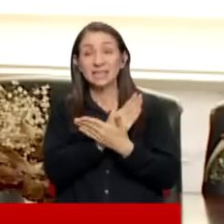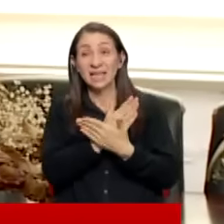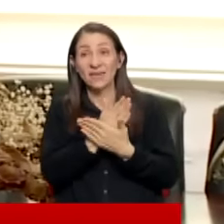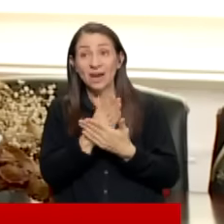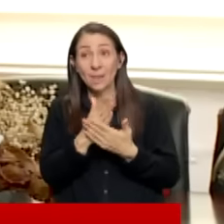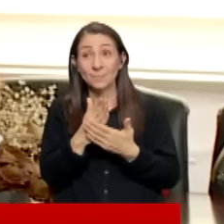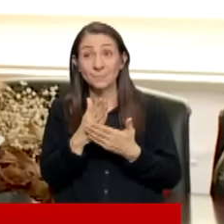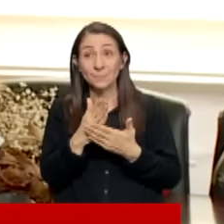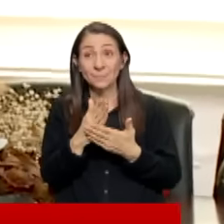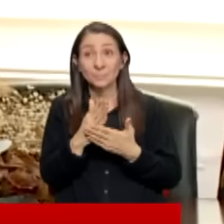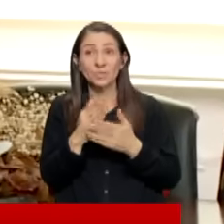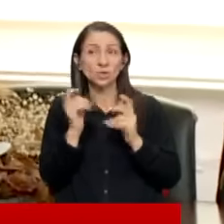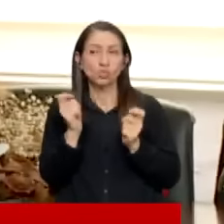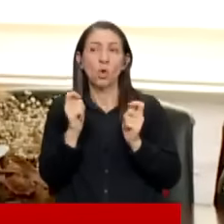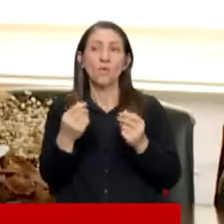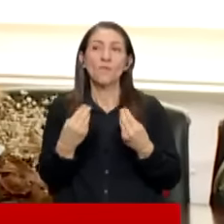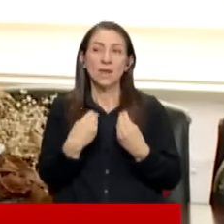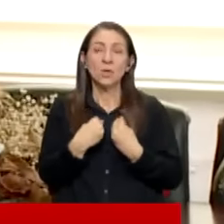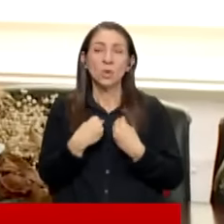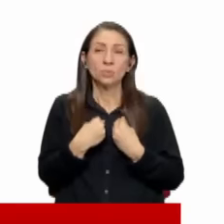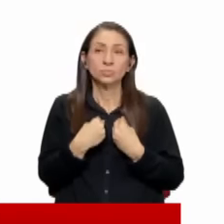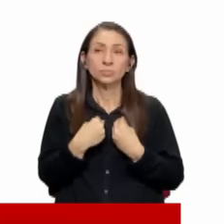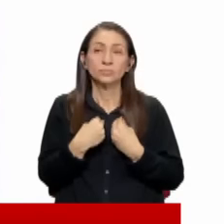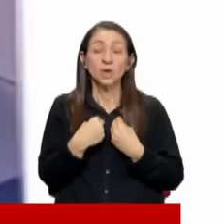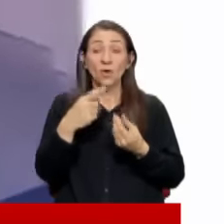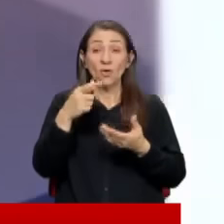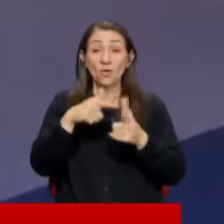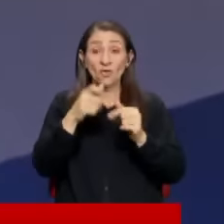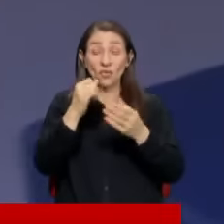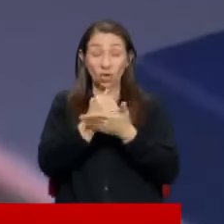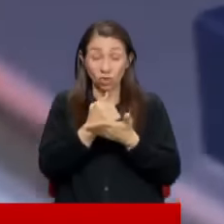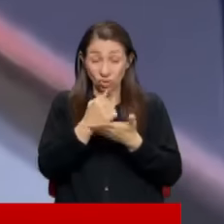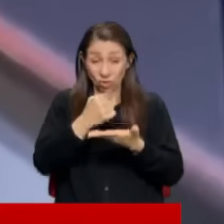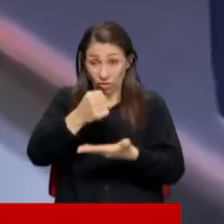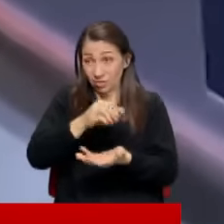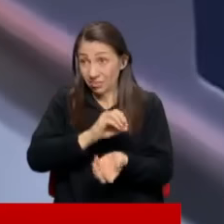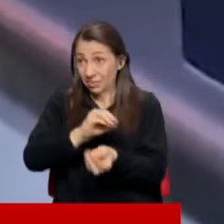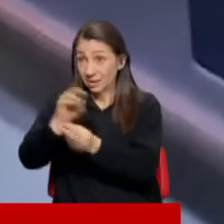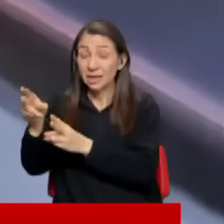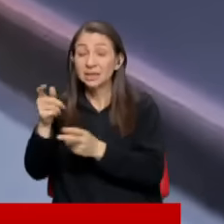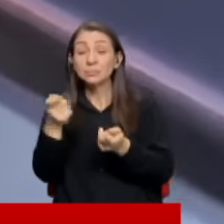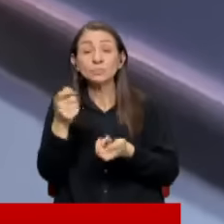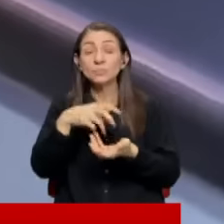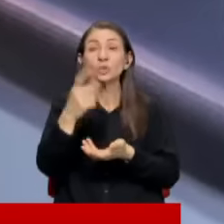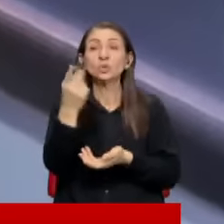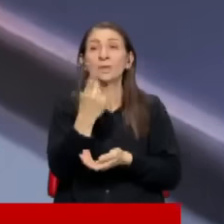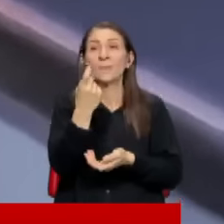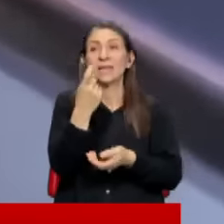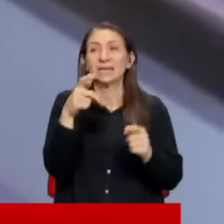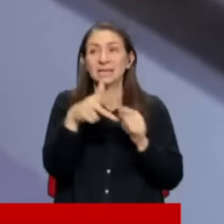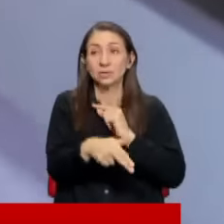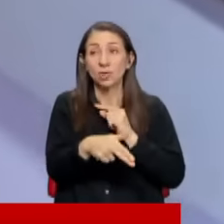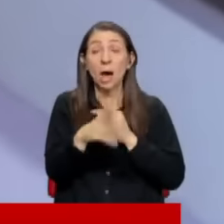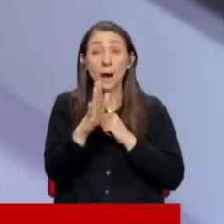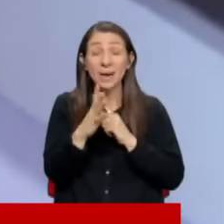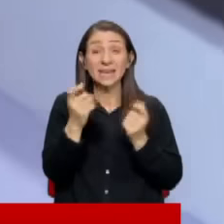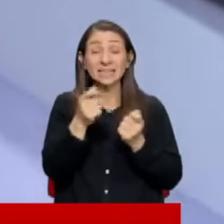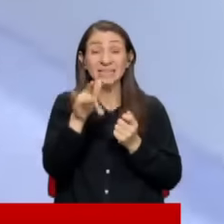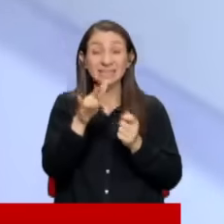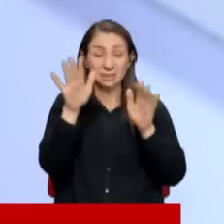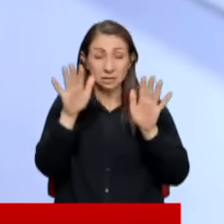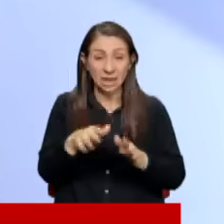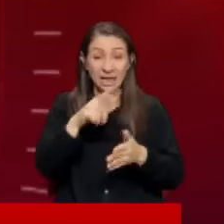de zorlaştıracak bir düzeyde. Fona aktarılırken çalışanın brüt maaşının %1'i kesiliyor. Ancak sıra işsiz